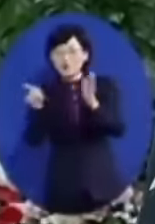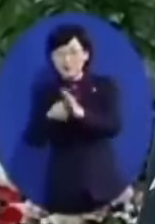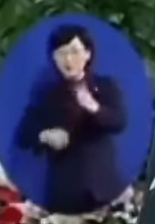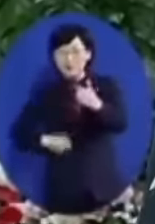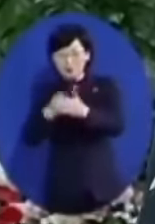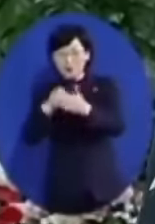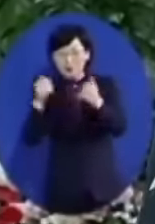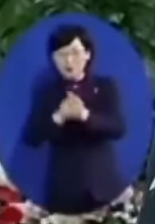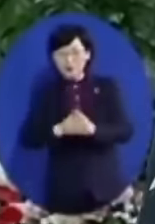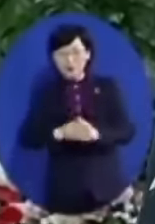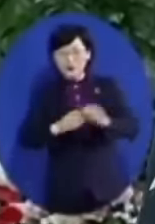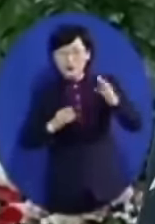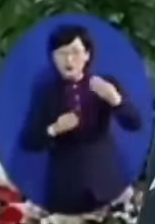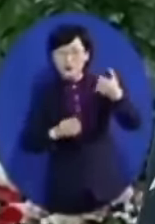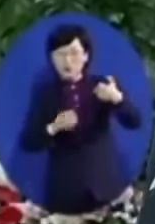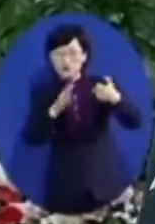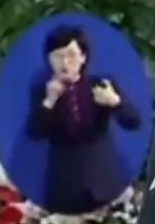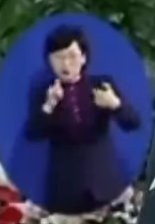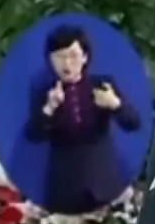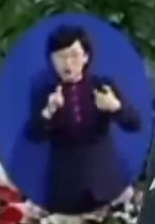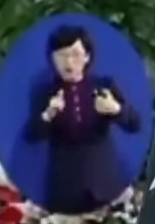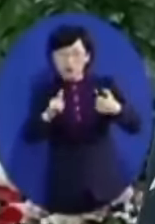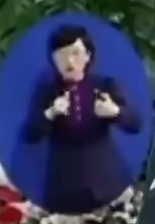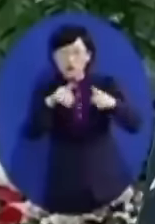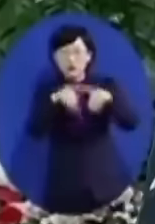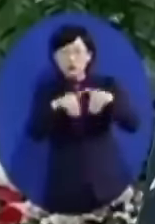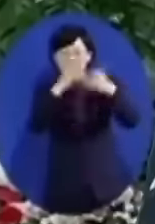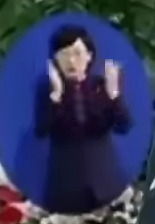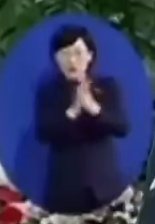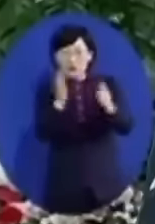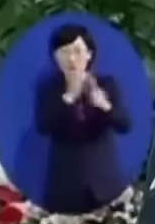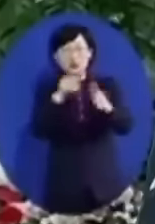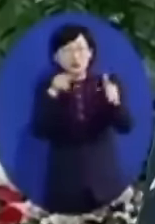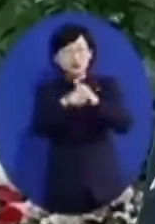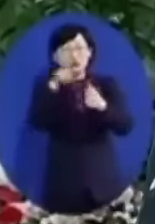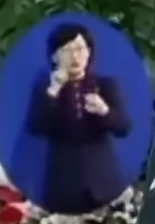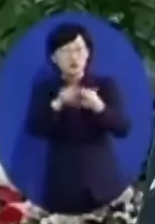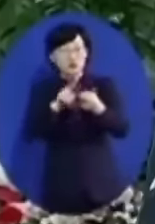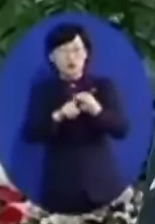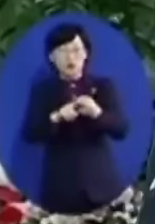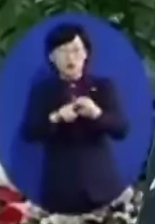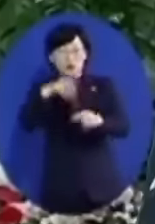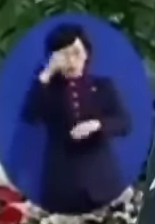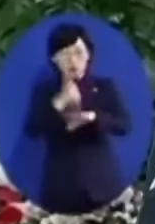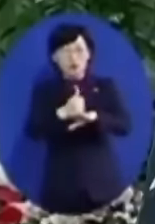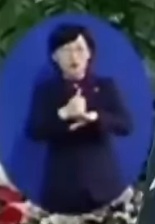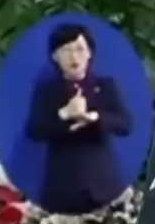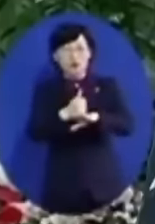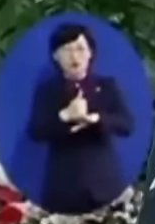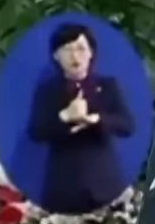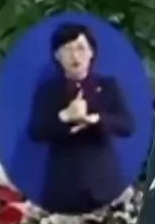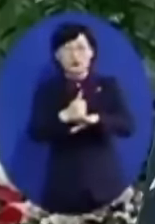도움으로 450명의 바알 선지자들을 다 죽인 사실과 그 결과